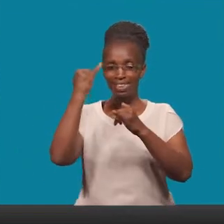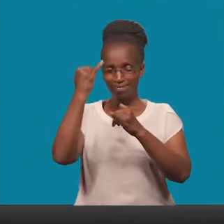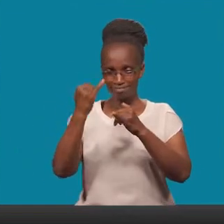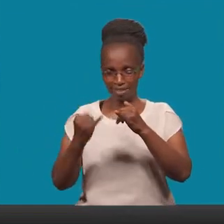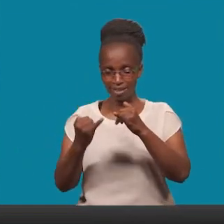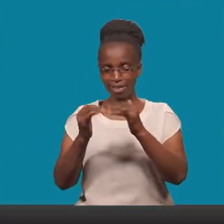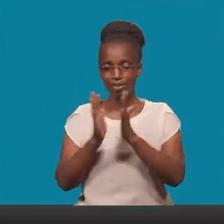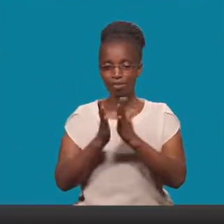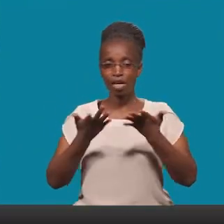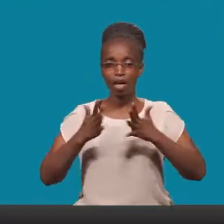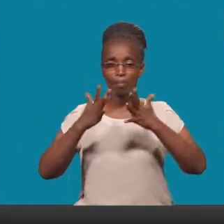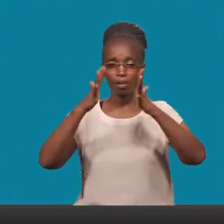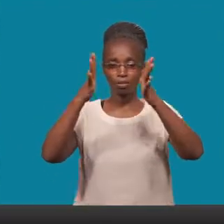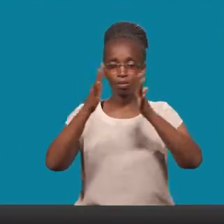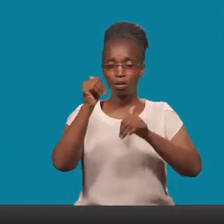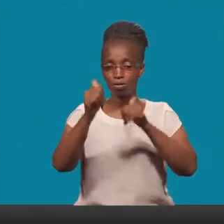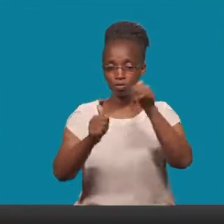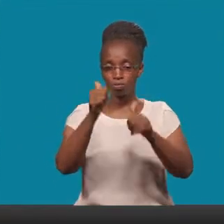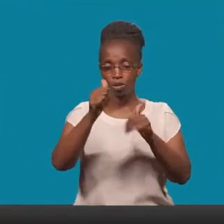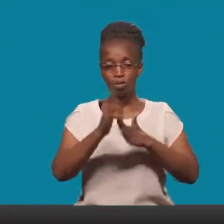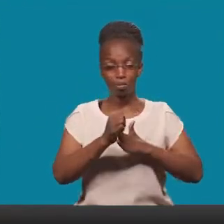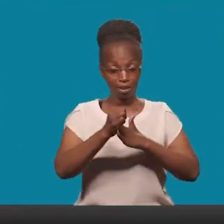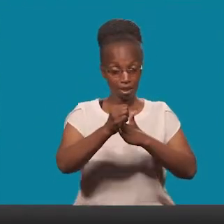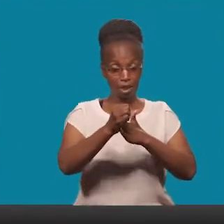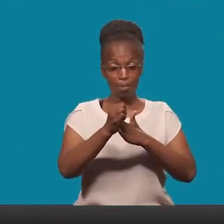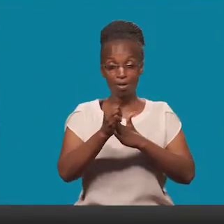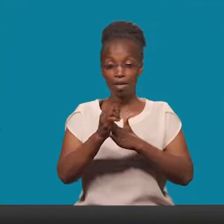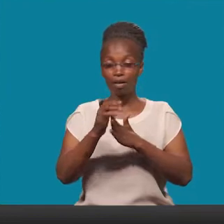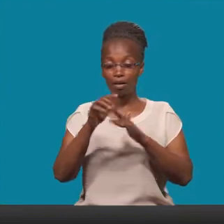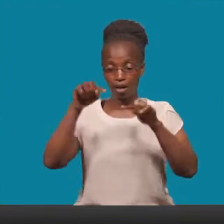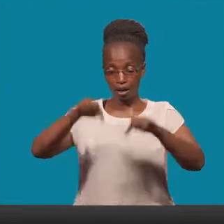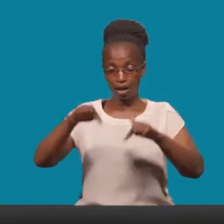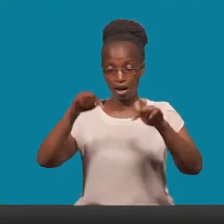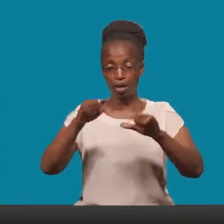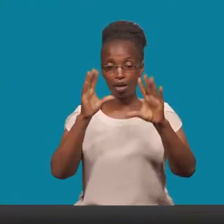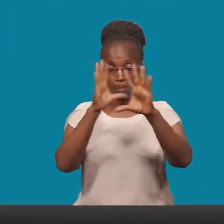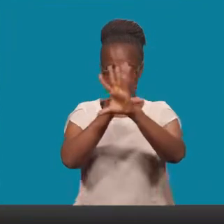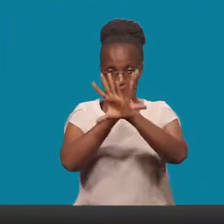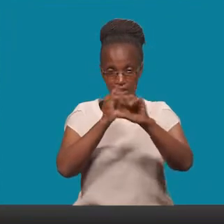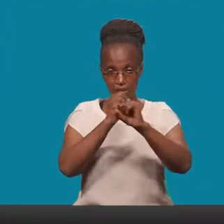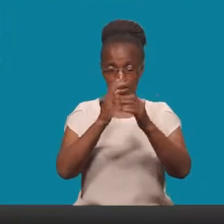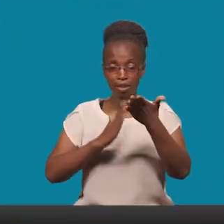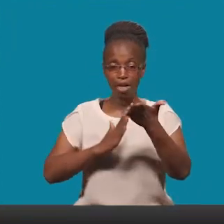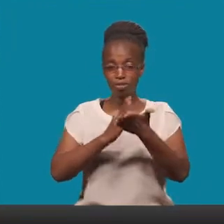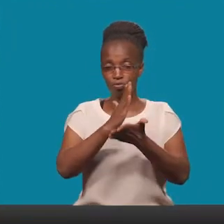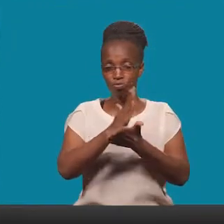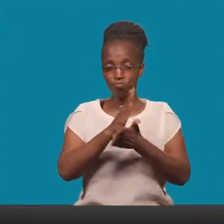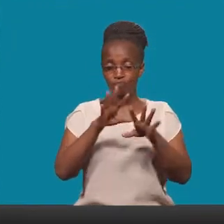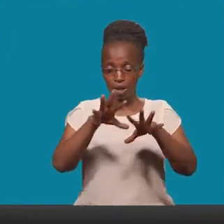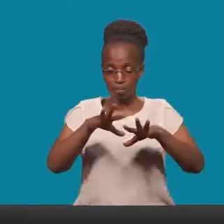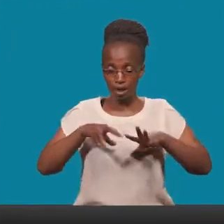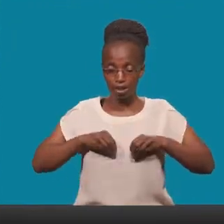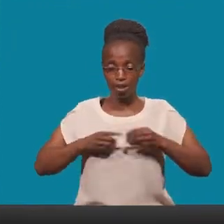Hizi zikiwa sherehe za mwisho kwake kuongoza, Rais amekariri mafanikio ya serikali yake kwa